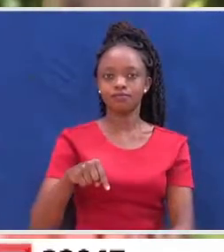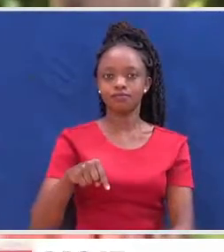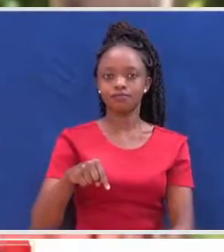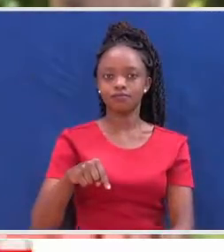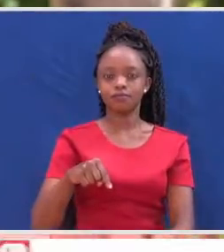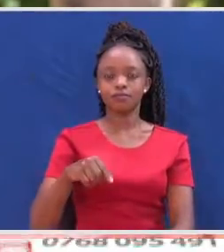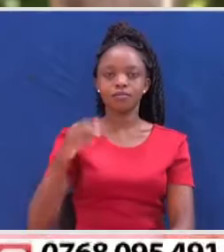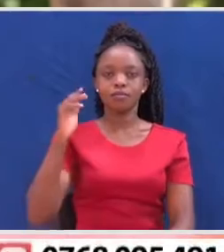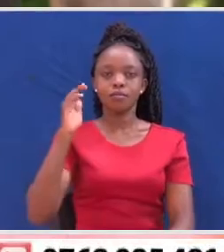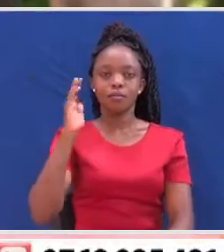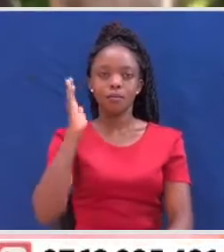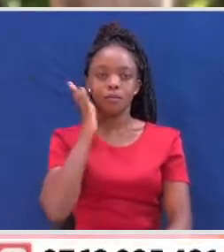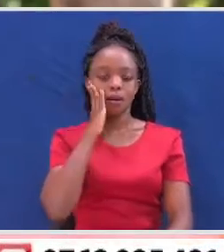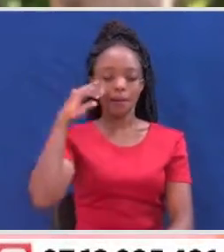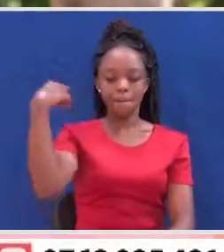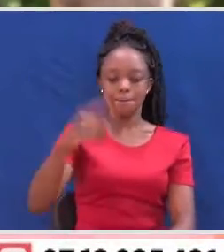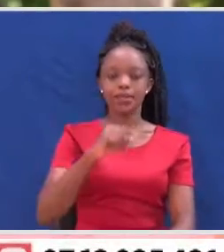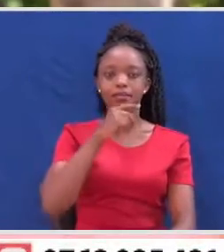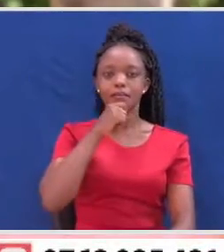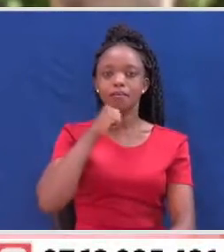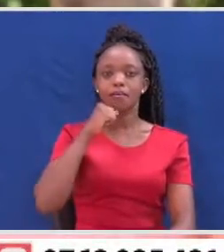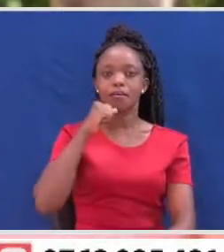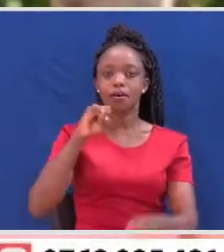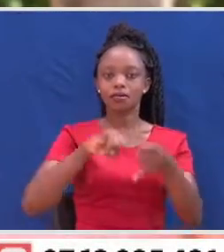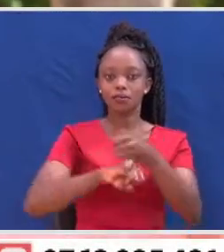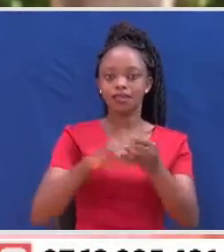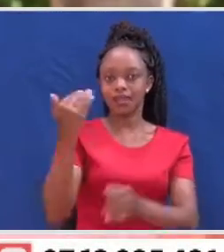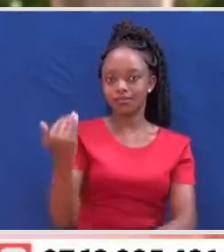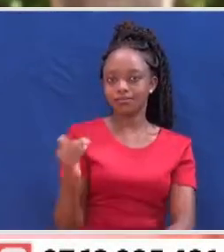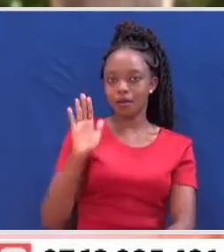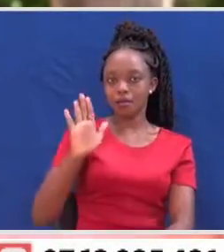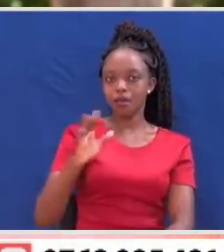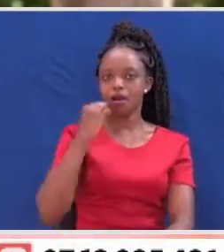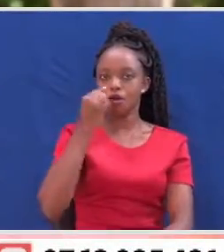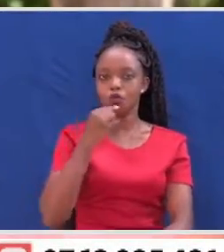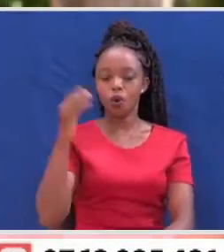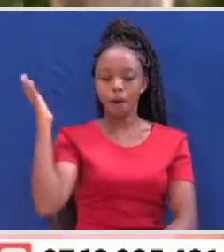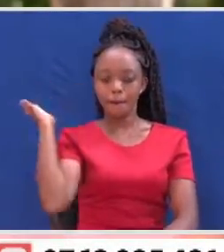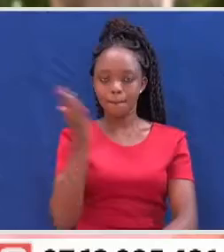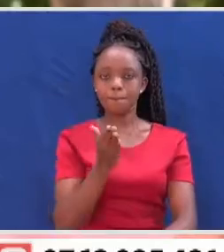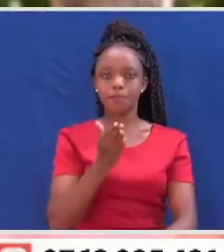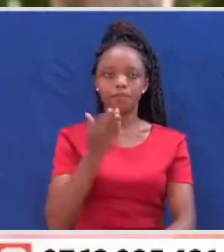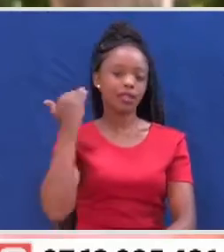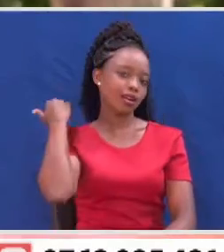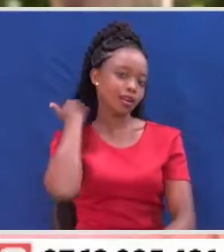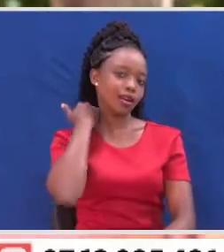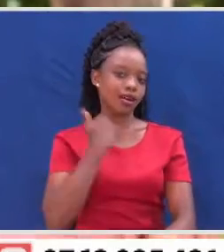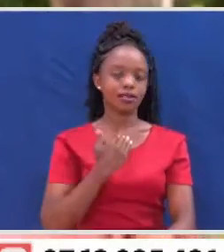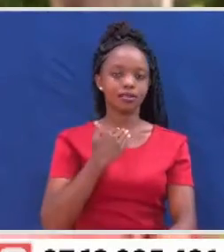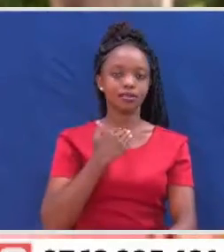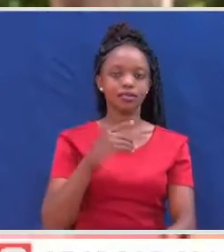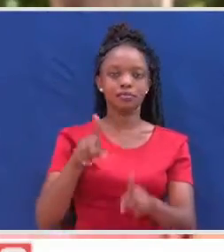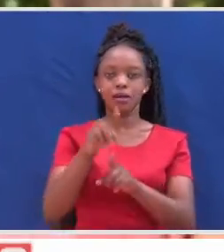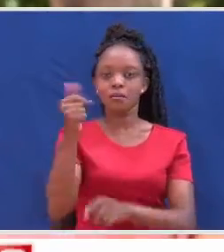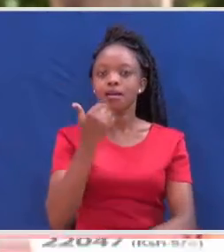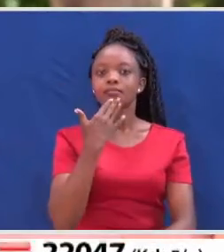mama alichapa mzee kwa kichwa, mtoto wake naye mwenye alikuwa na panga kakata mwalimu shingo, na huyu kijana